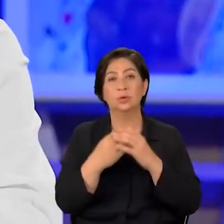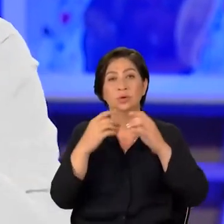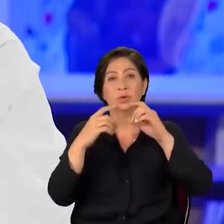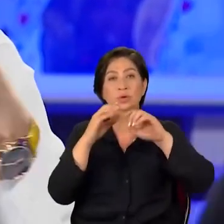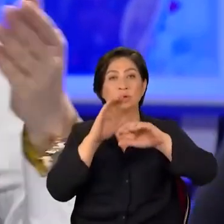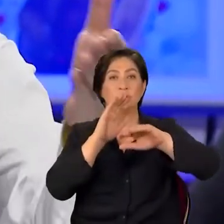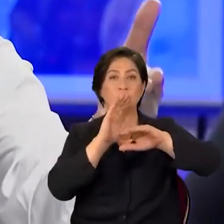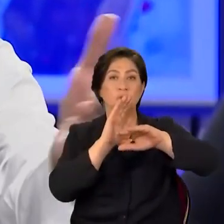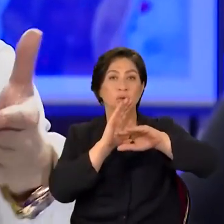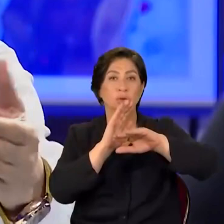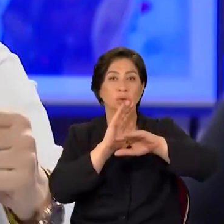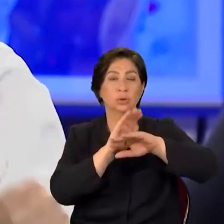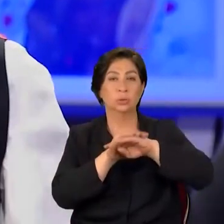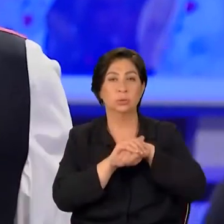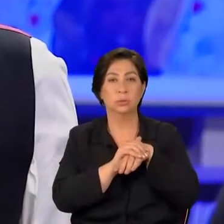sol